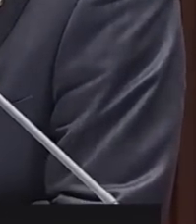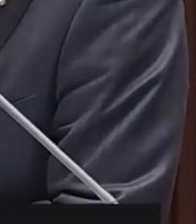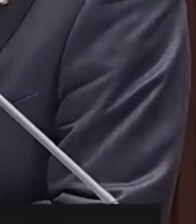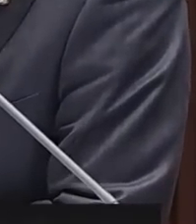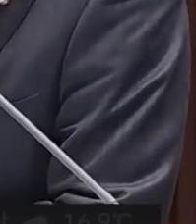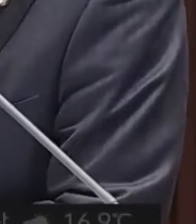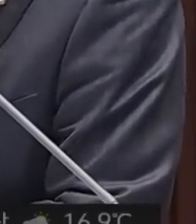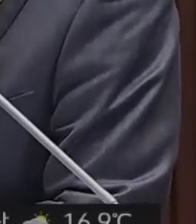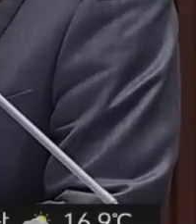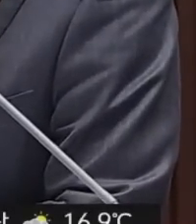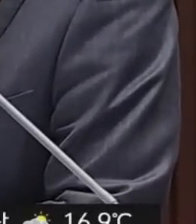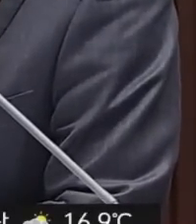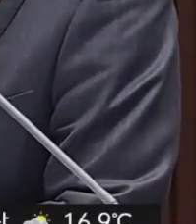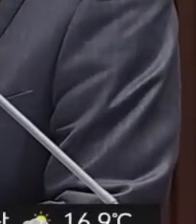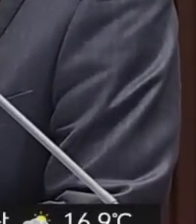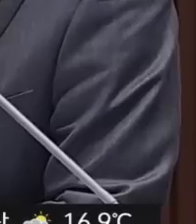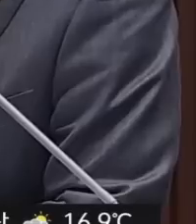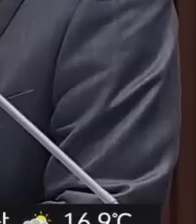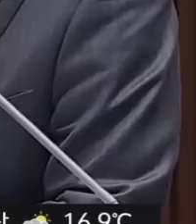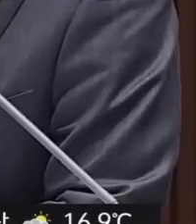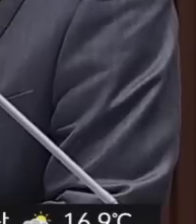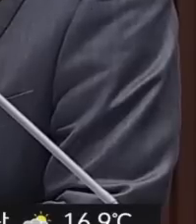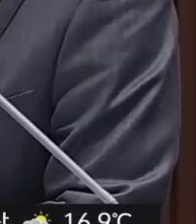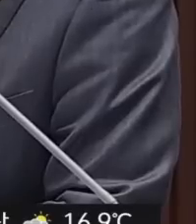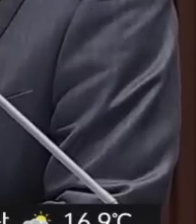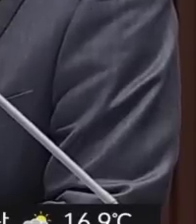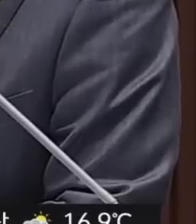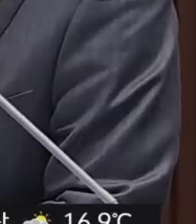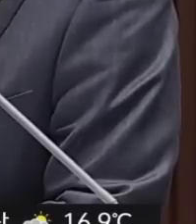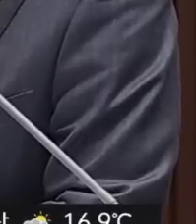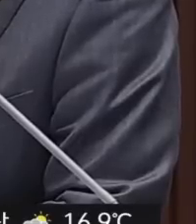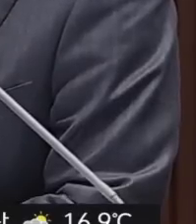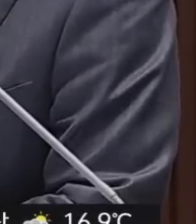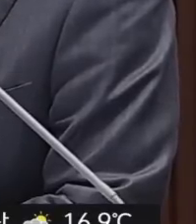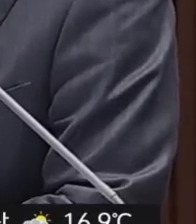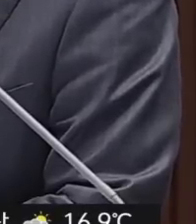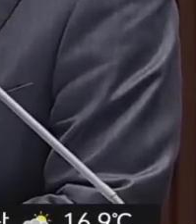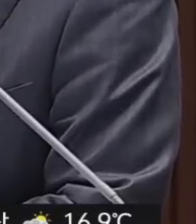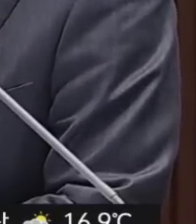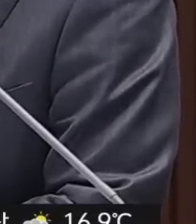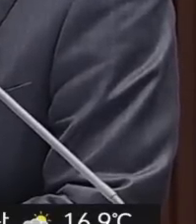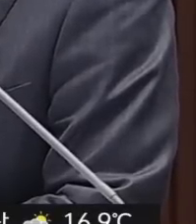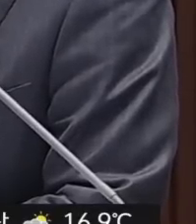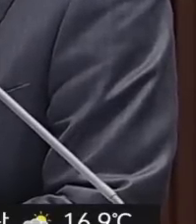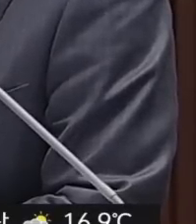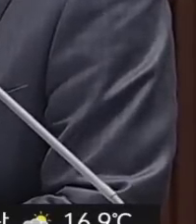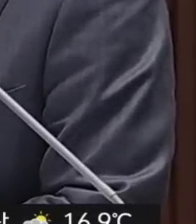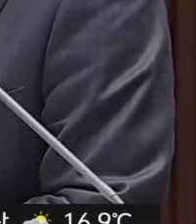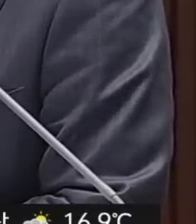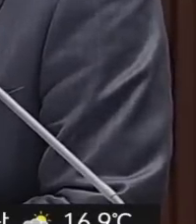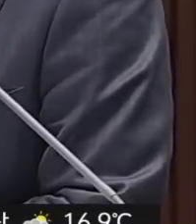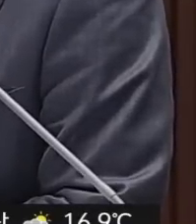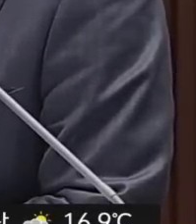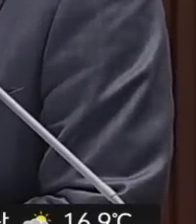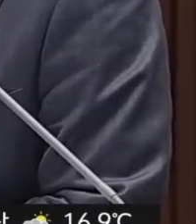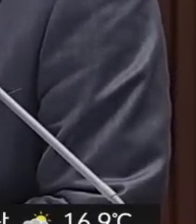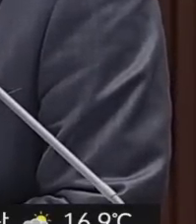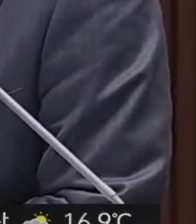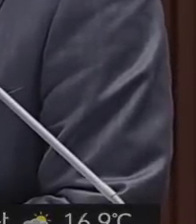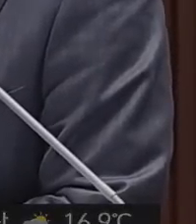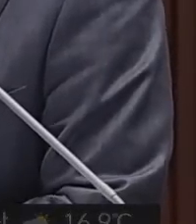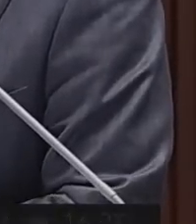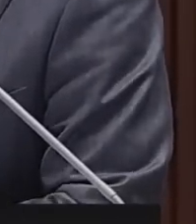외모가 생각이 납니다. 말씀하십시오. 그대 앞에만 서면 나는 왜 이 왜